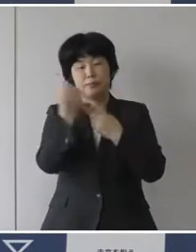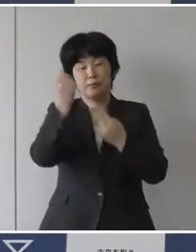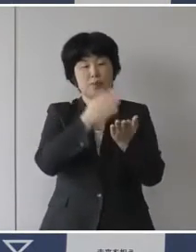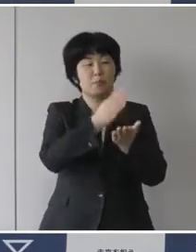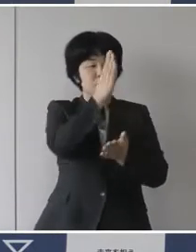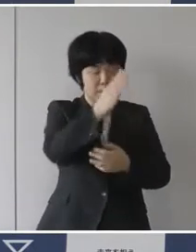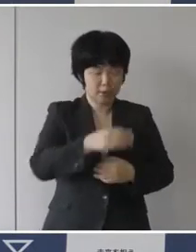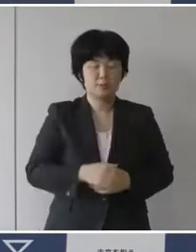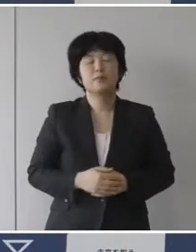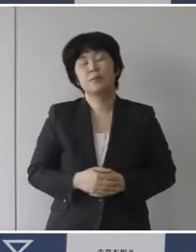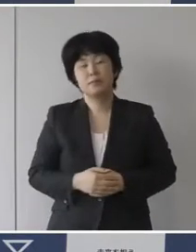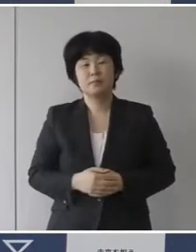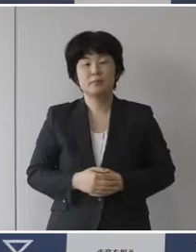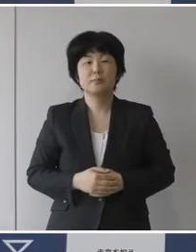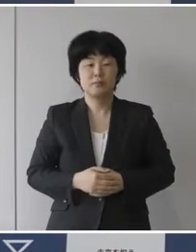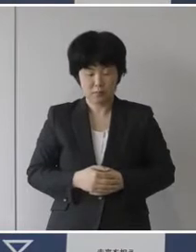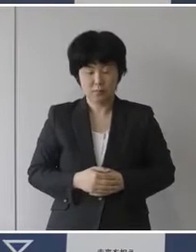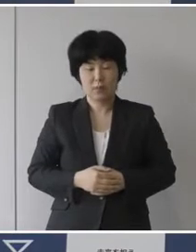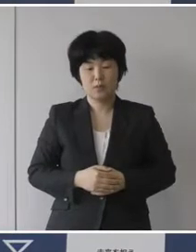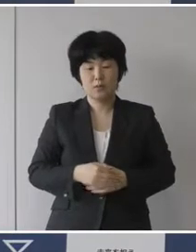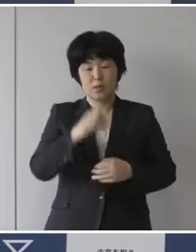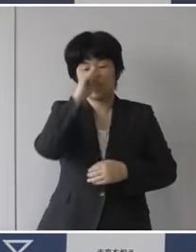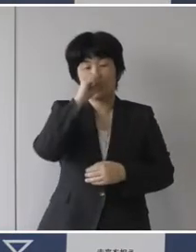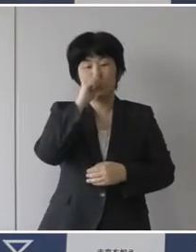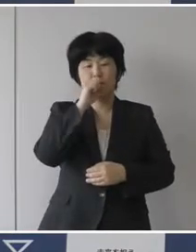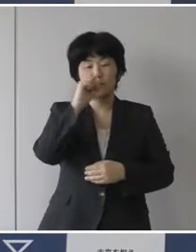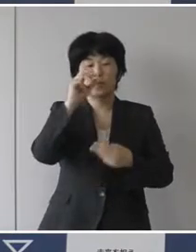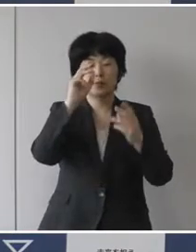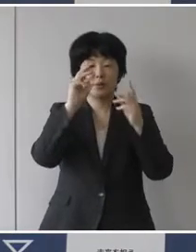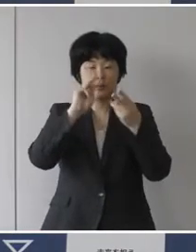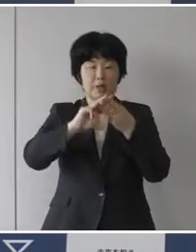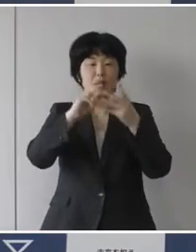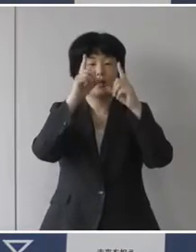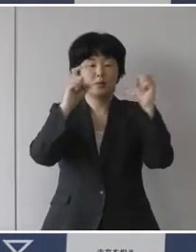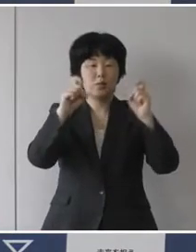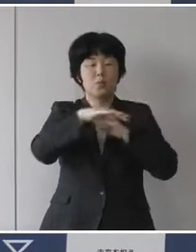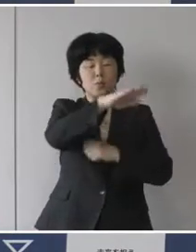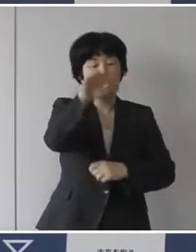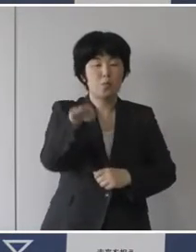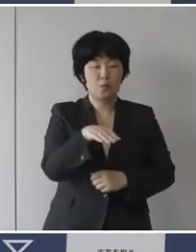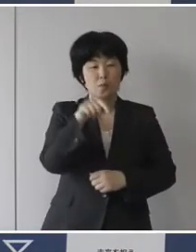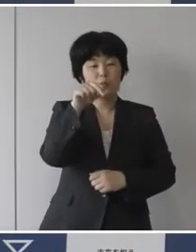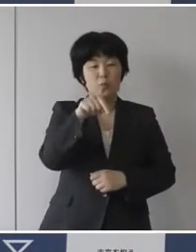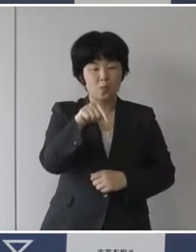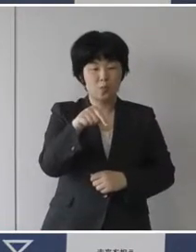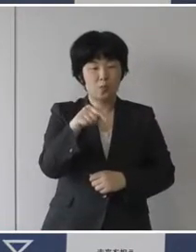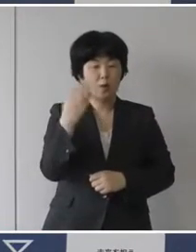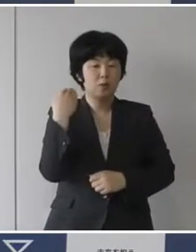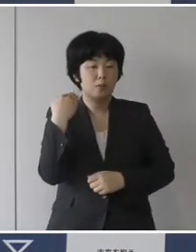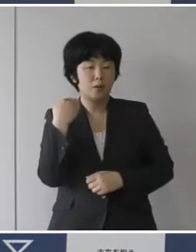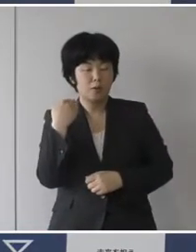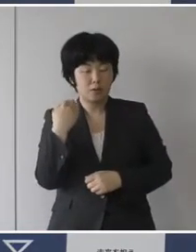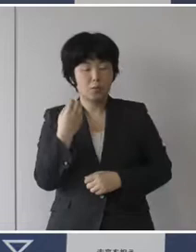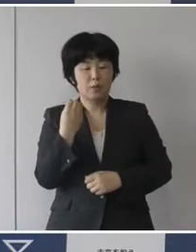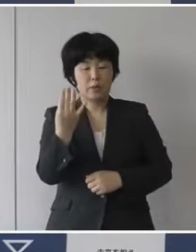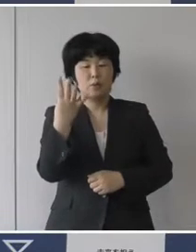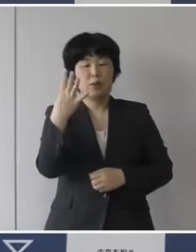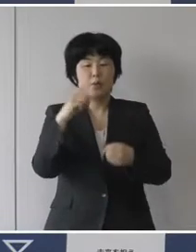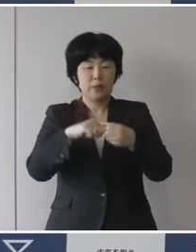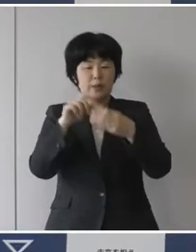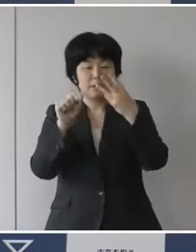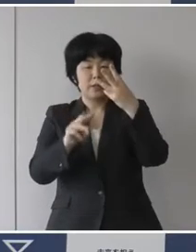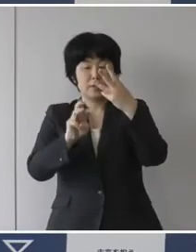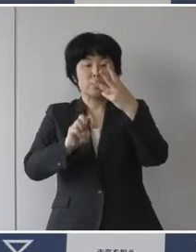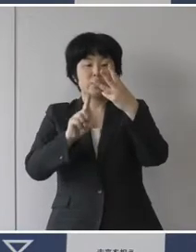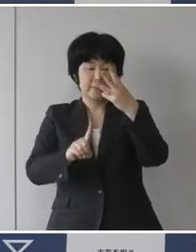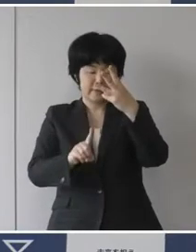ね、吉田城址が、まあ、ちょうど令和4年3月30日ですから3年度のもう本当に最後の